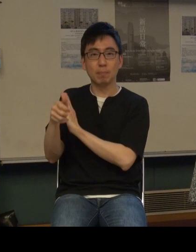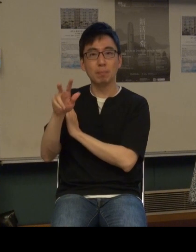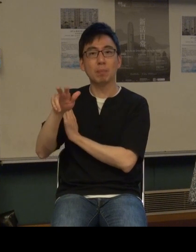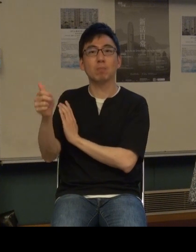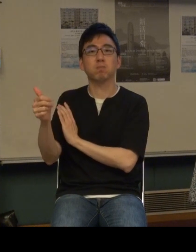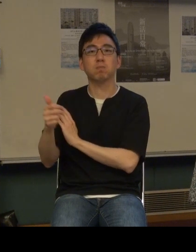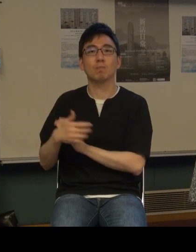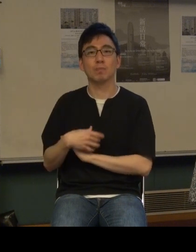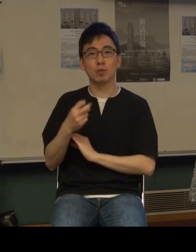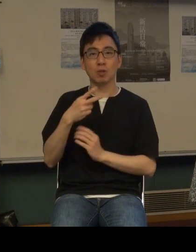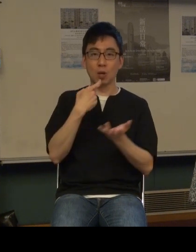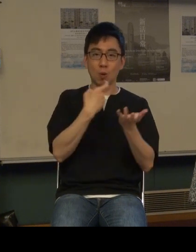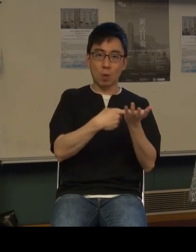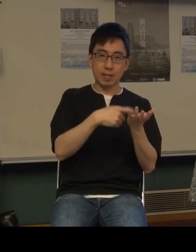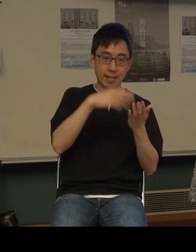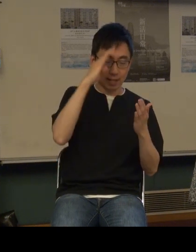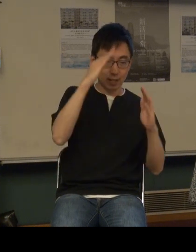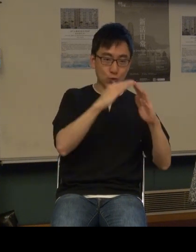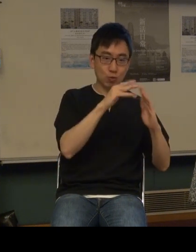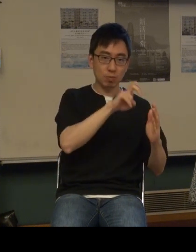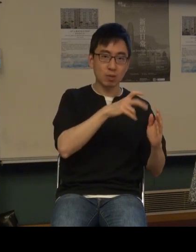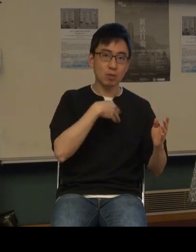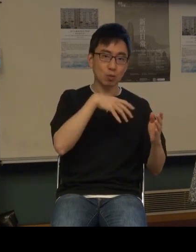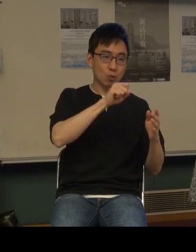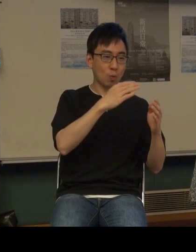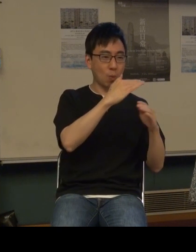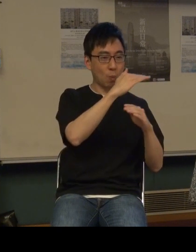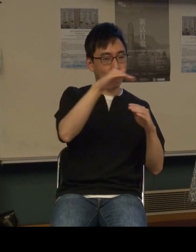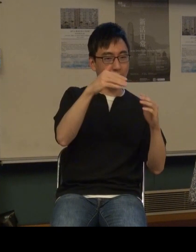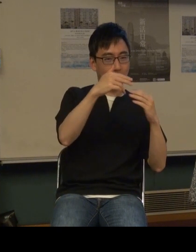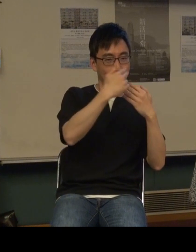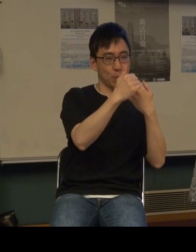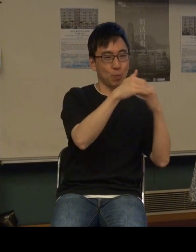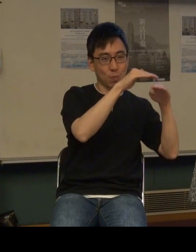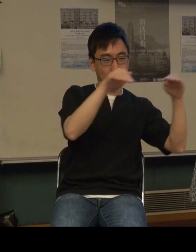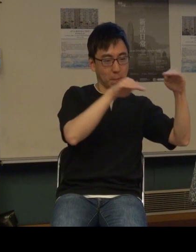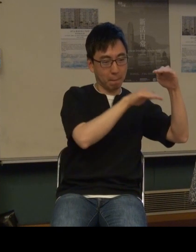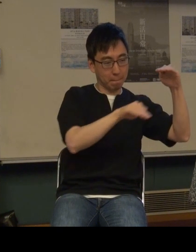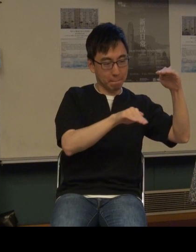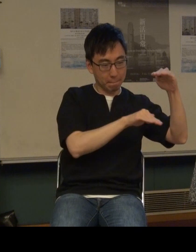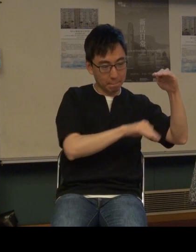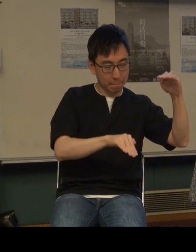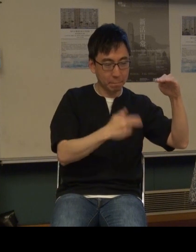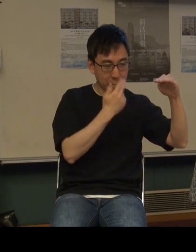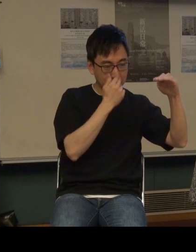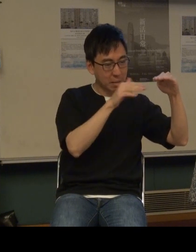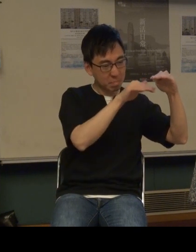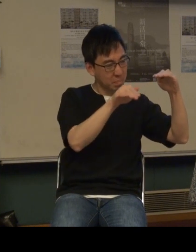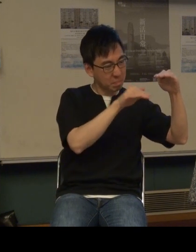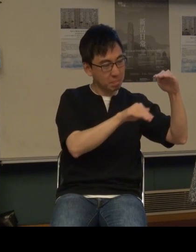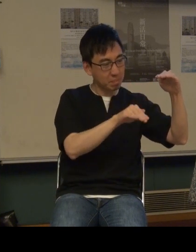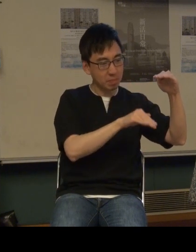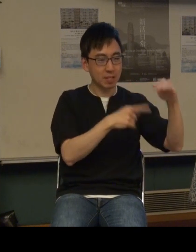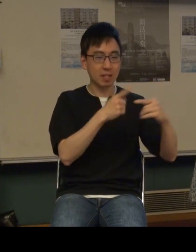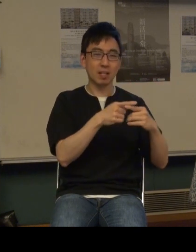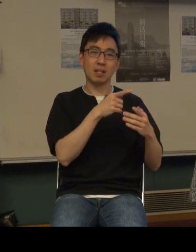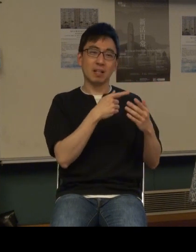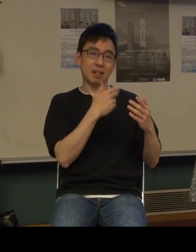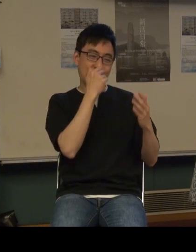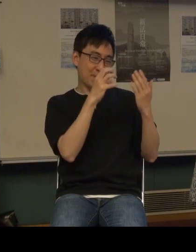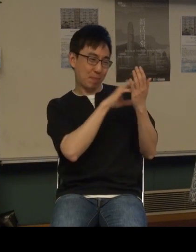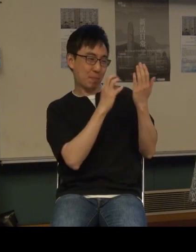同樣好似灣仔警署咁咧，佢用好多嘅橫坑紋咧。去做呢個裝飾嘅，佢冇一啲即係以前古典嘅建築嘅元素，但係改